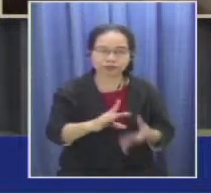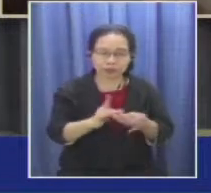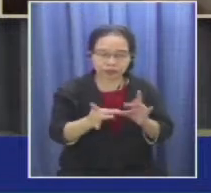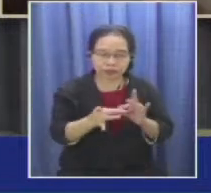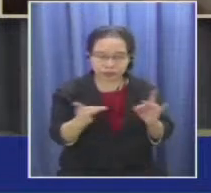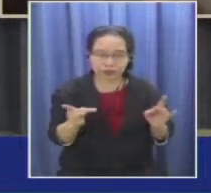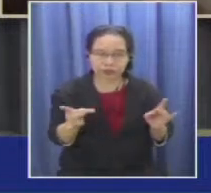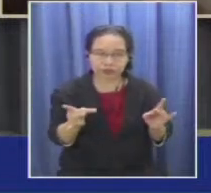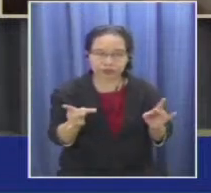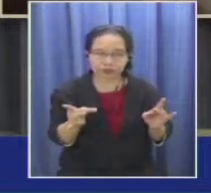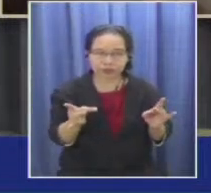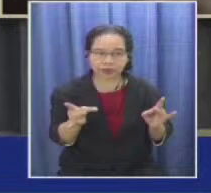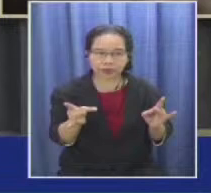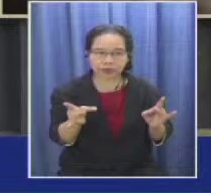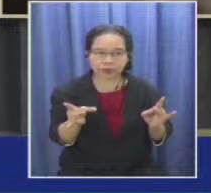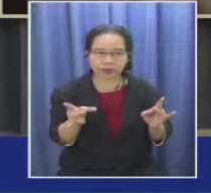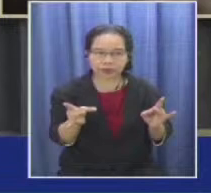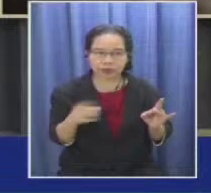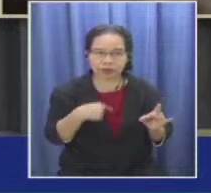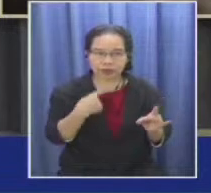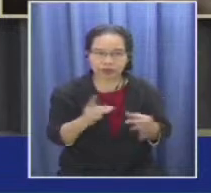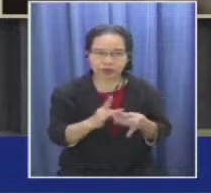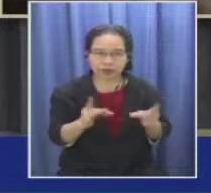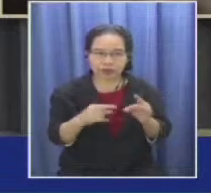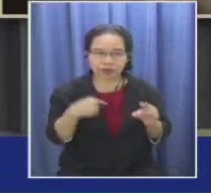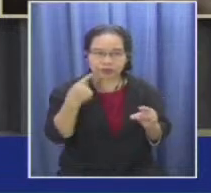abose kaleke sumu no